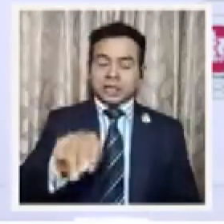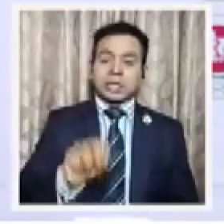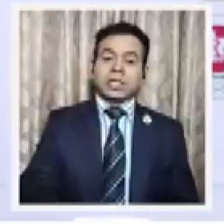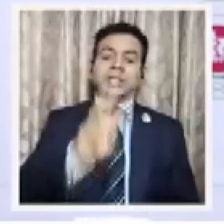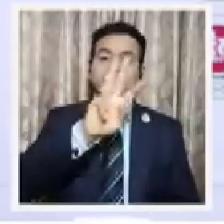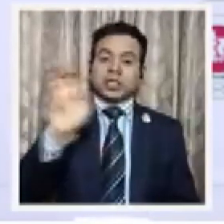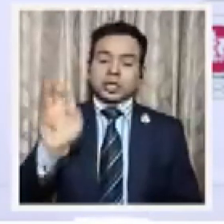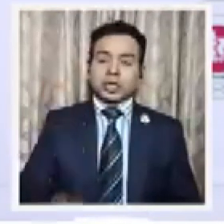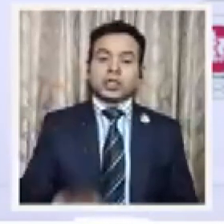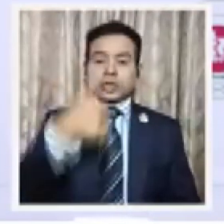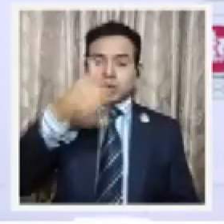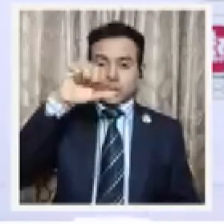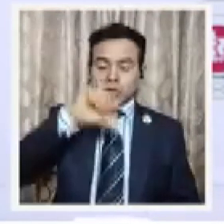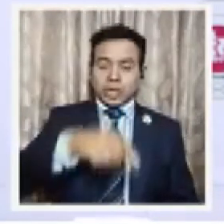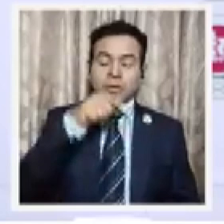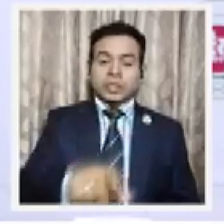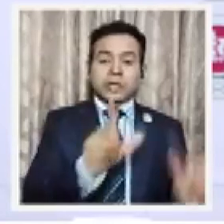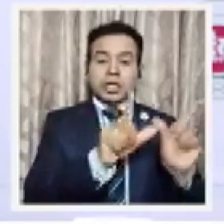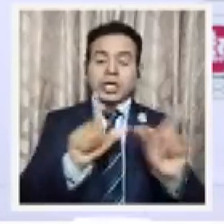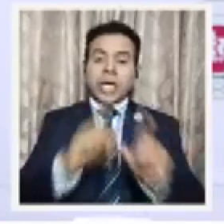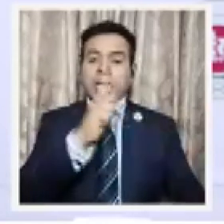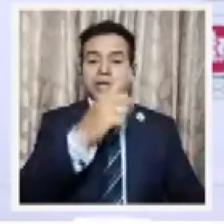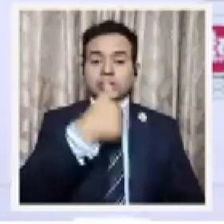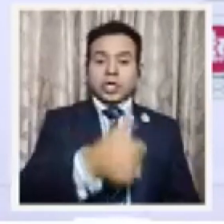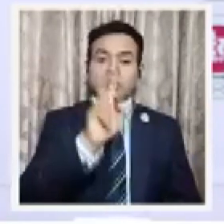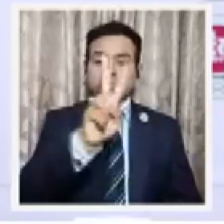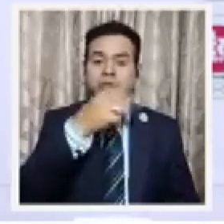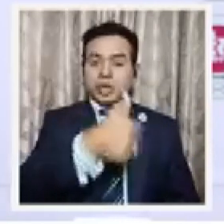হটলাইন ফোনের তথ্য, 24 ঘন্টায় মোট ফোন কলের সংখ্যা